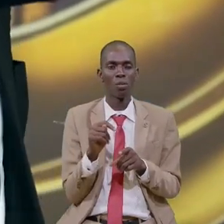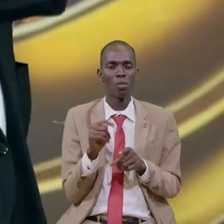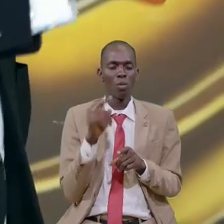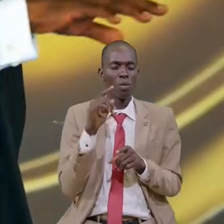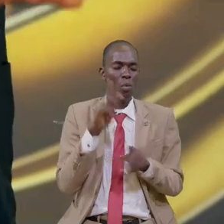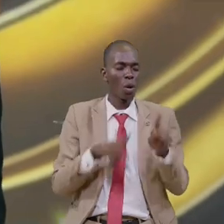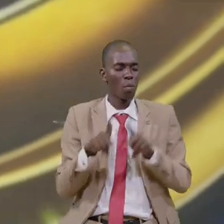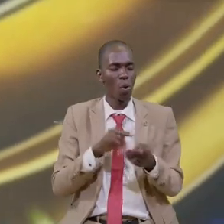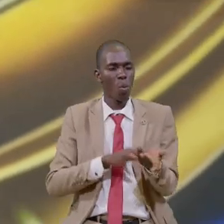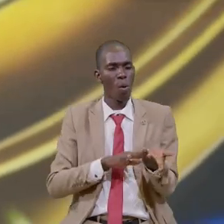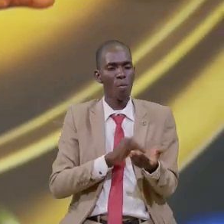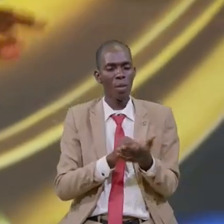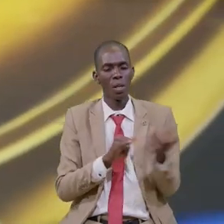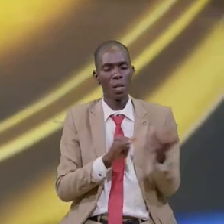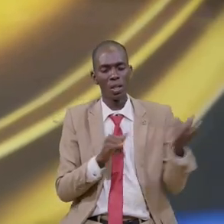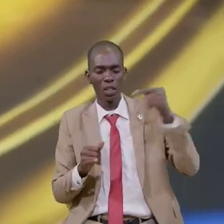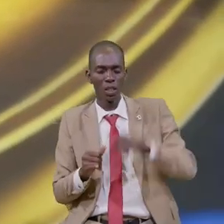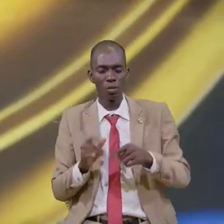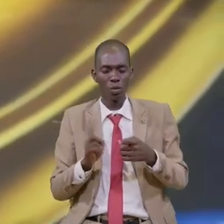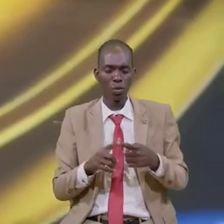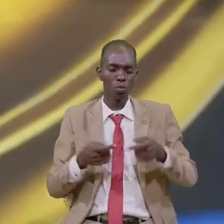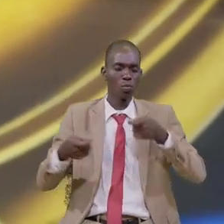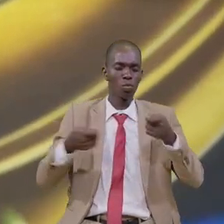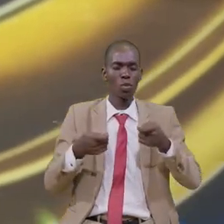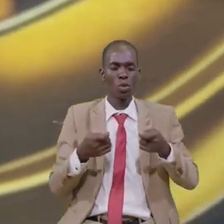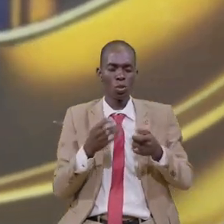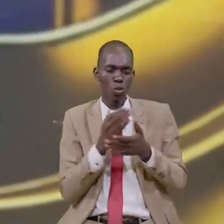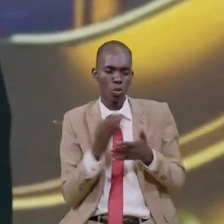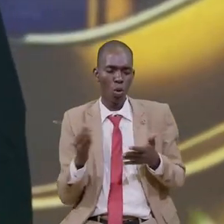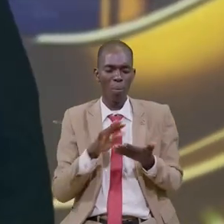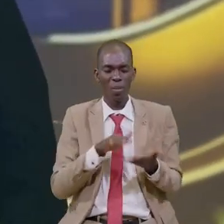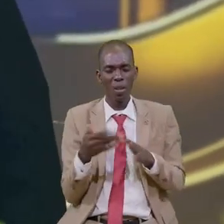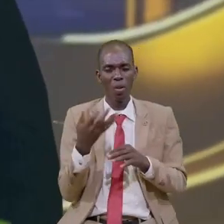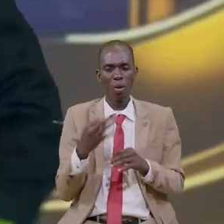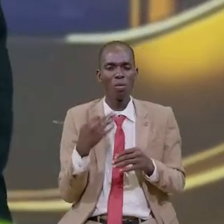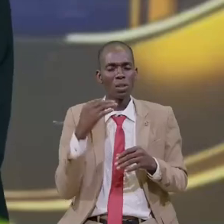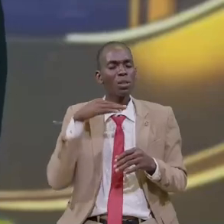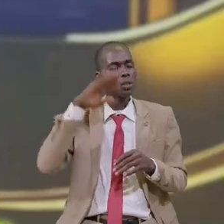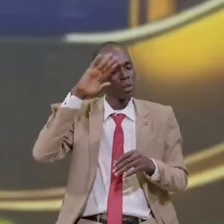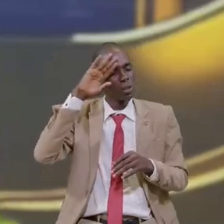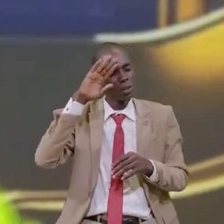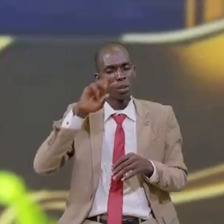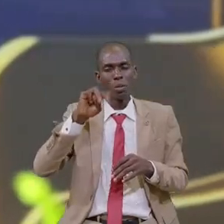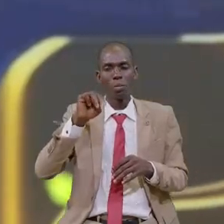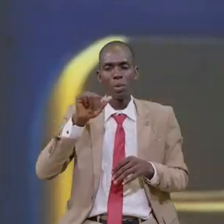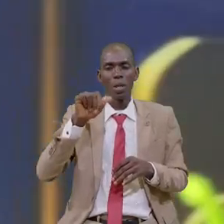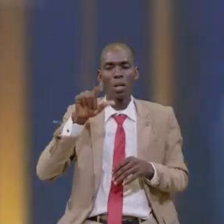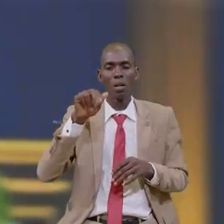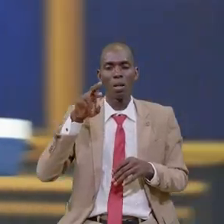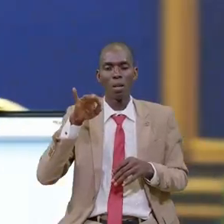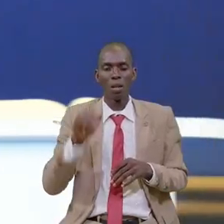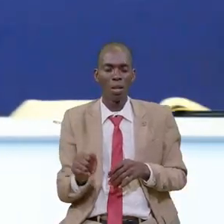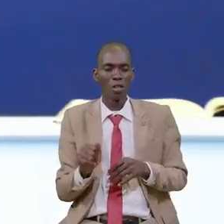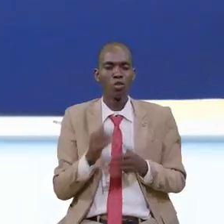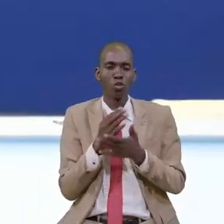coloniser. Tel est mort du palu. L'autre aussi est mort de la pollution. L'autre aussi est